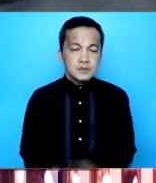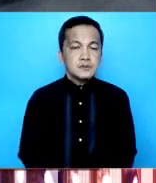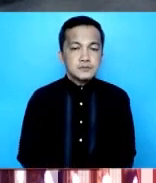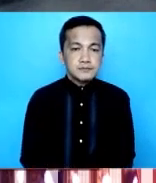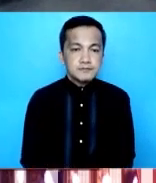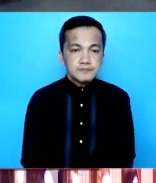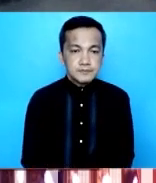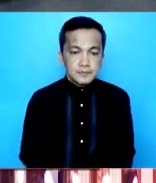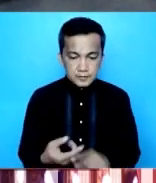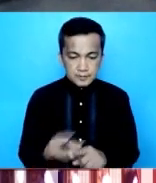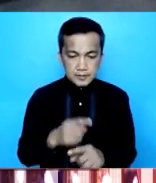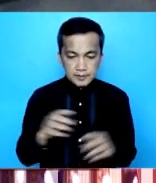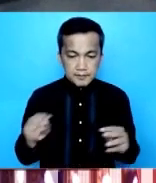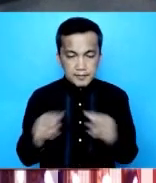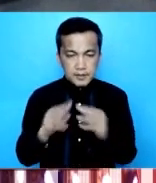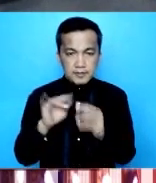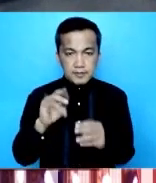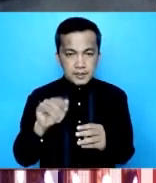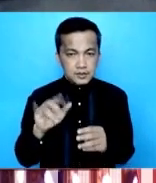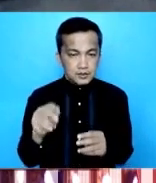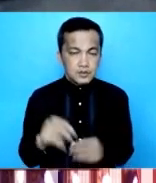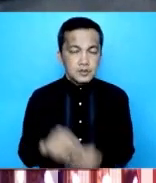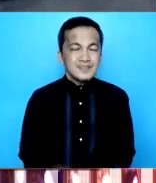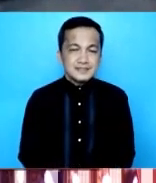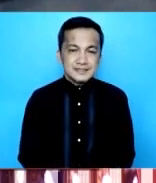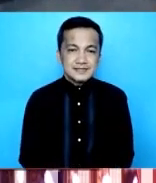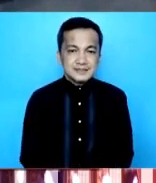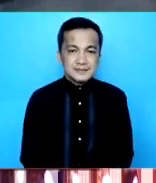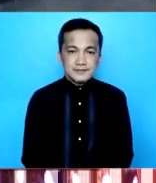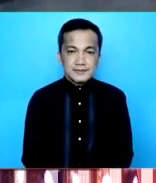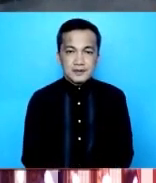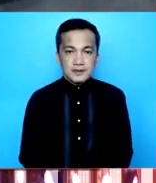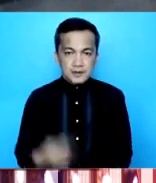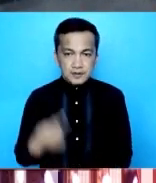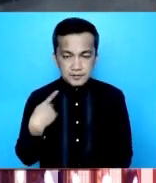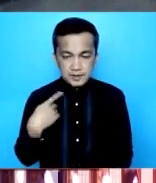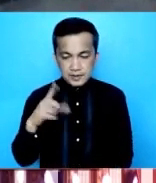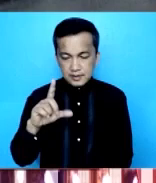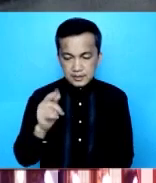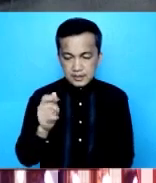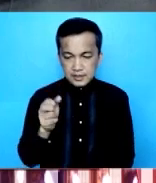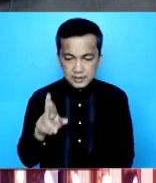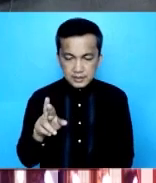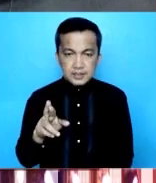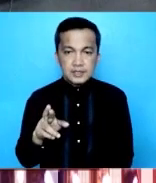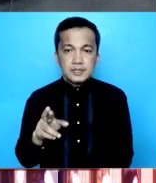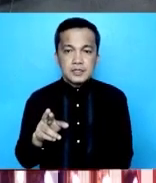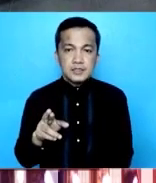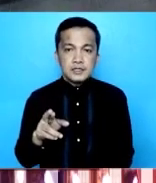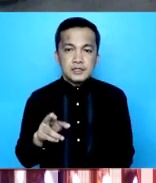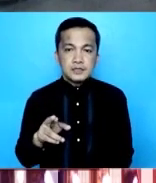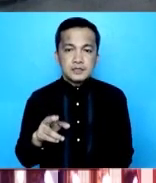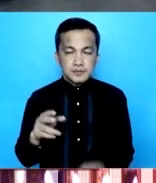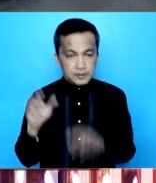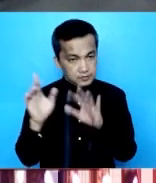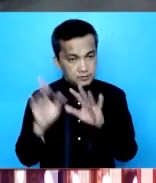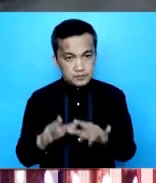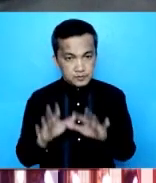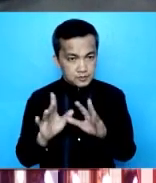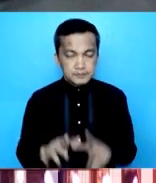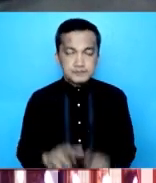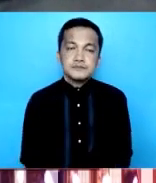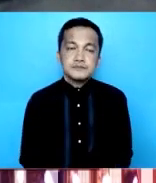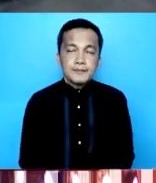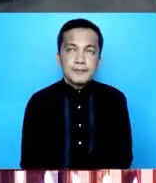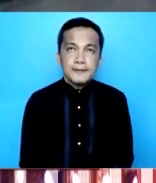galing sa Mayon Volcano ay ito nga po yung mga pagkakaroon tayo ng lahar tuwing mayroong mga tag-ulan o di